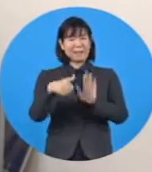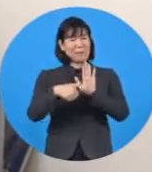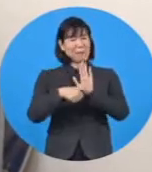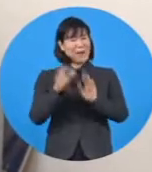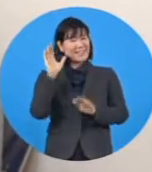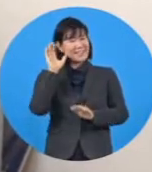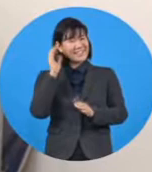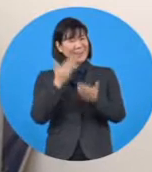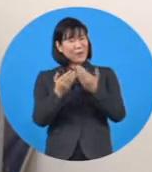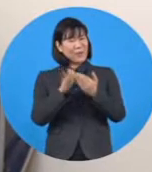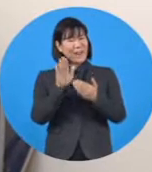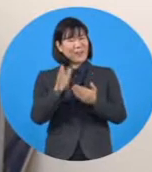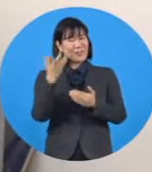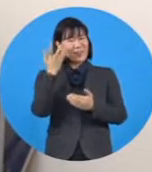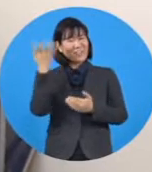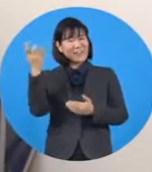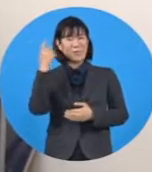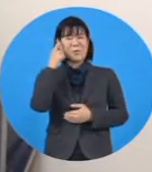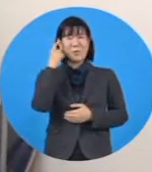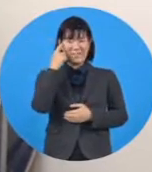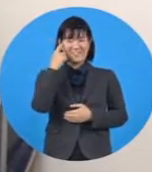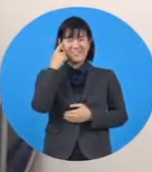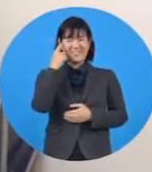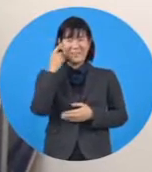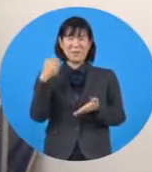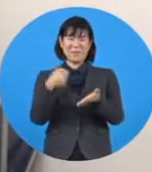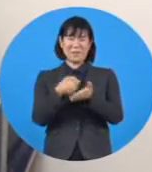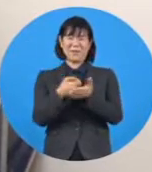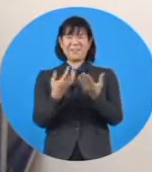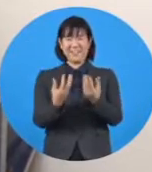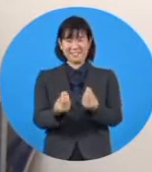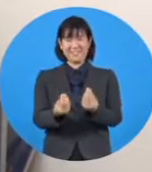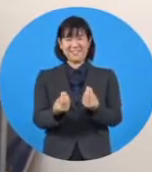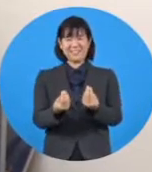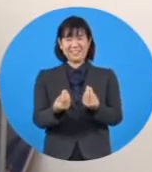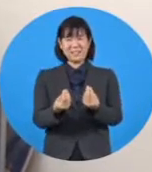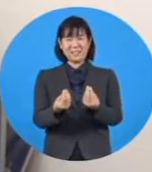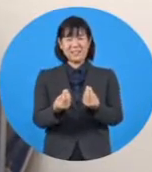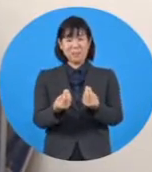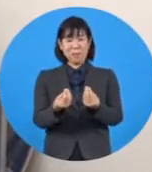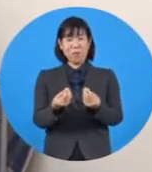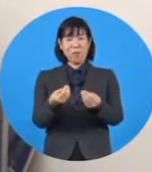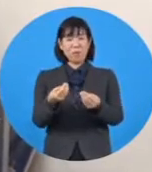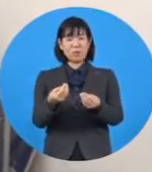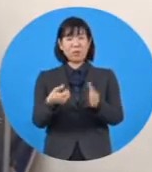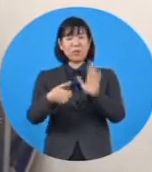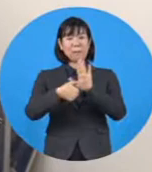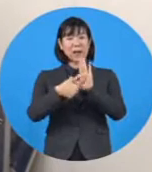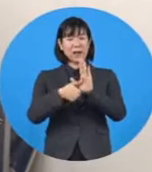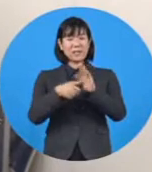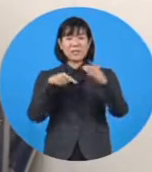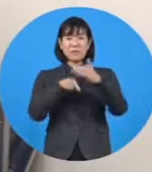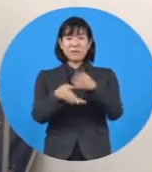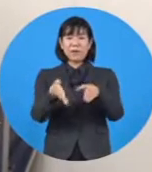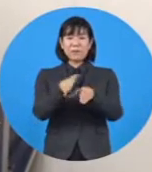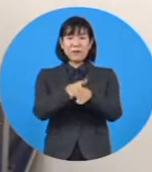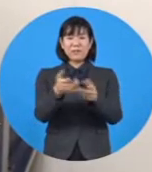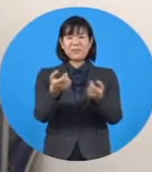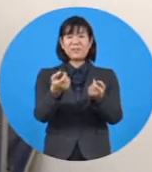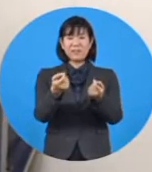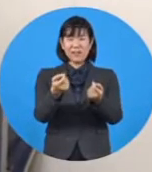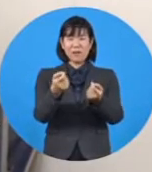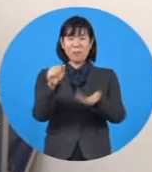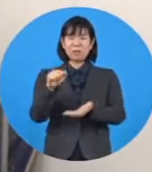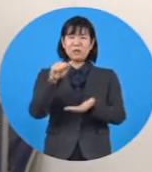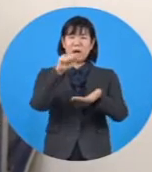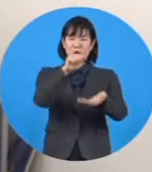けども、うん、非常にキャッチーな名前かなと思ってつけました。 でも、はい、まさにこの意味が込められてるんですね。 そうです、 持ち運びできる装置で